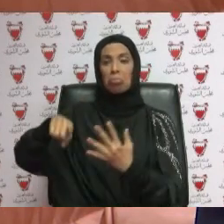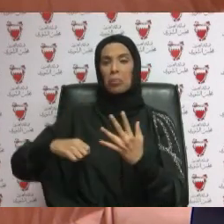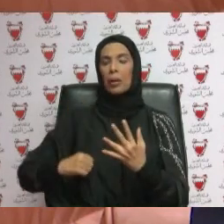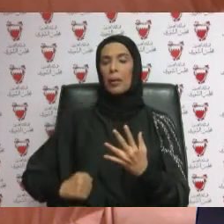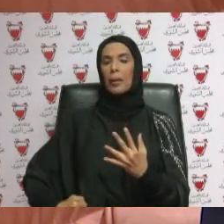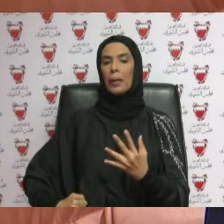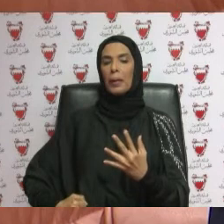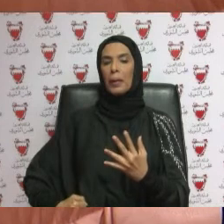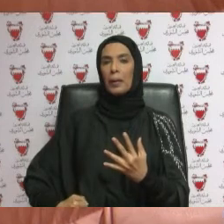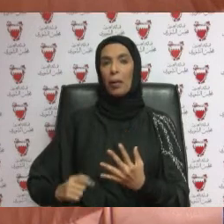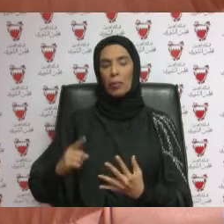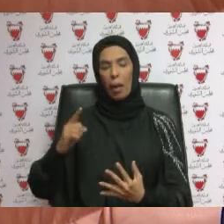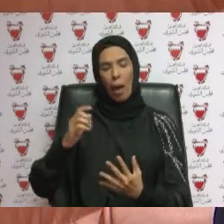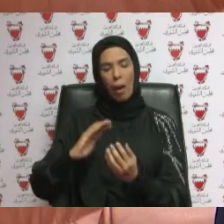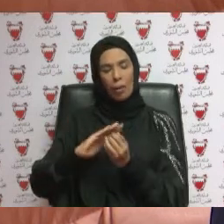بفضل